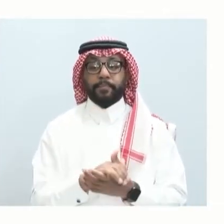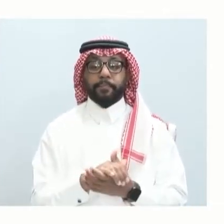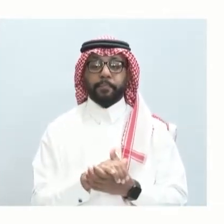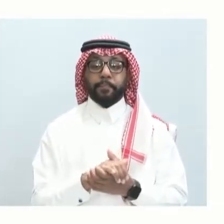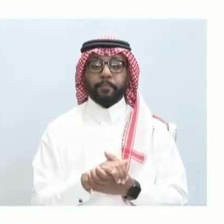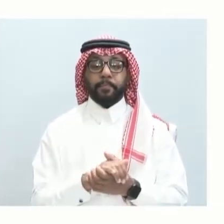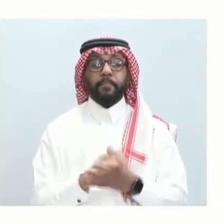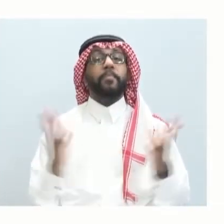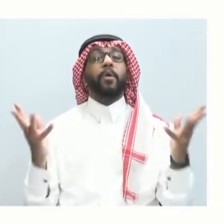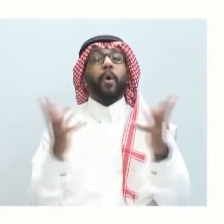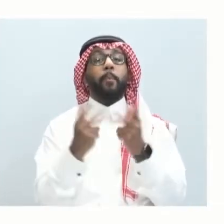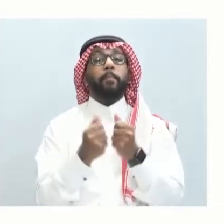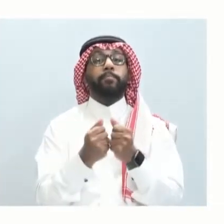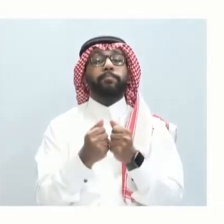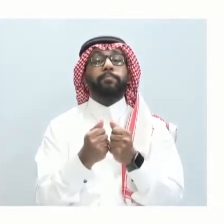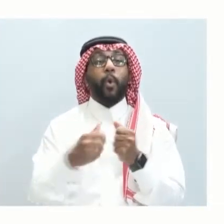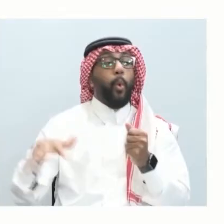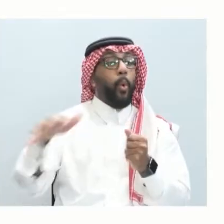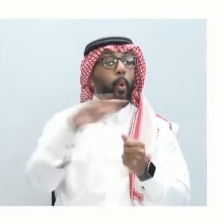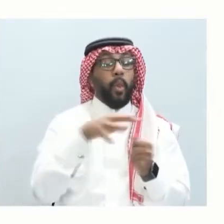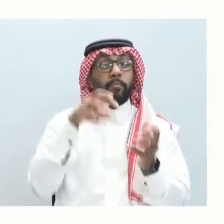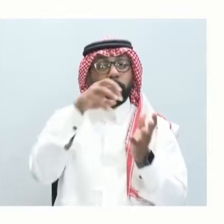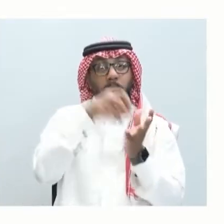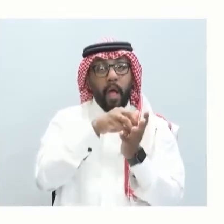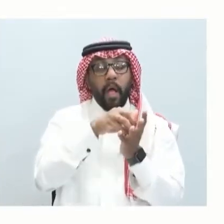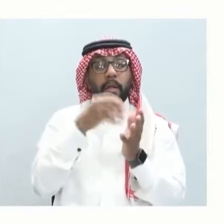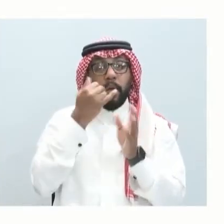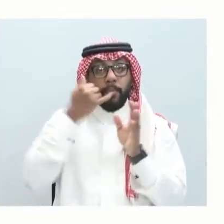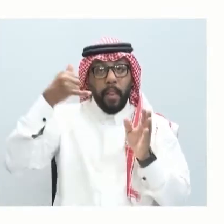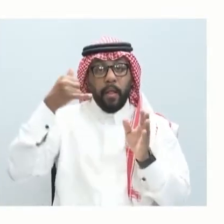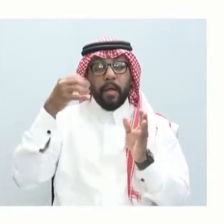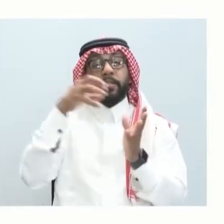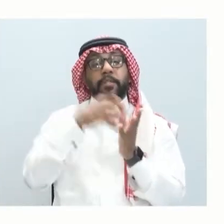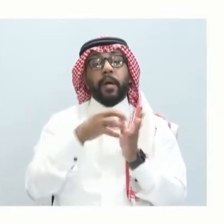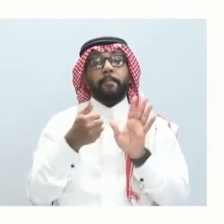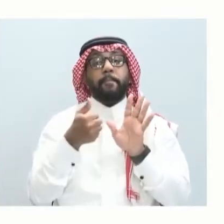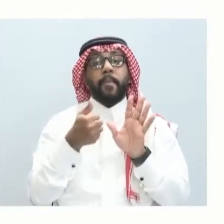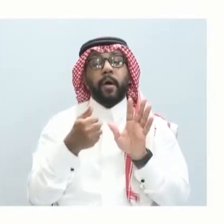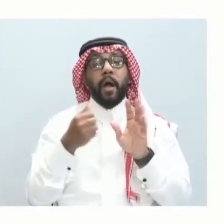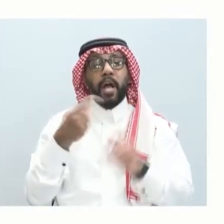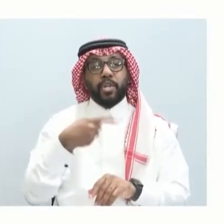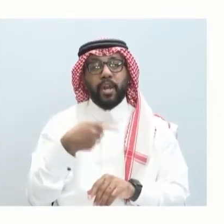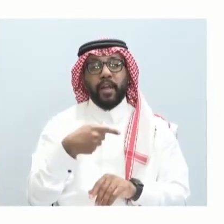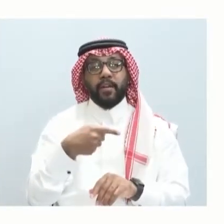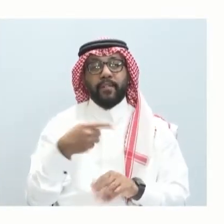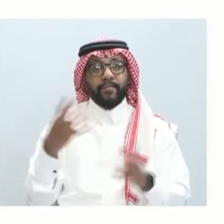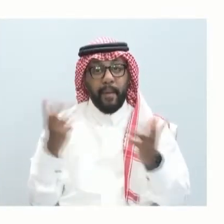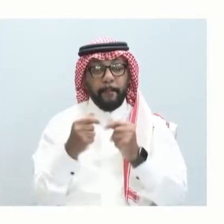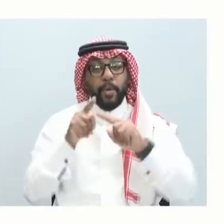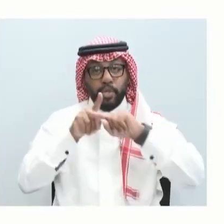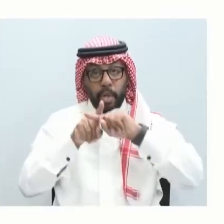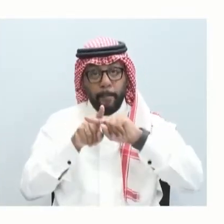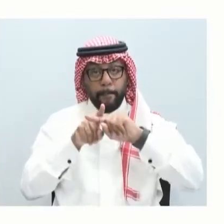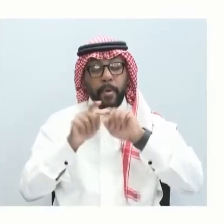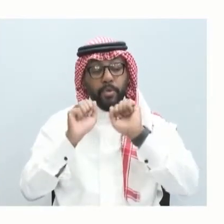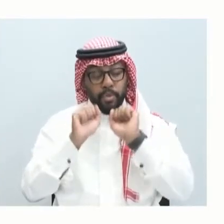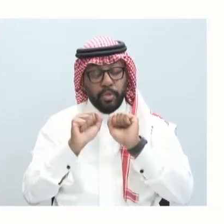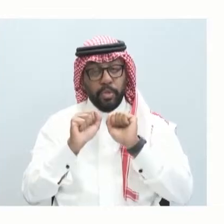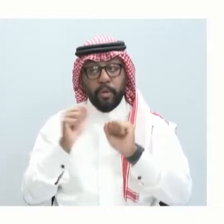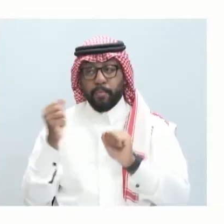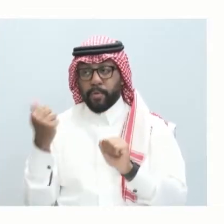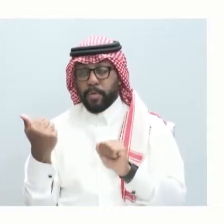وهو عدد النحلات التي وقفت على الزهره في البدايه اذا هنا استخدمنا الجمع ابناء وبناته وقمنا